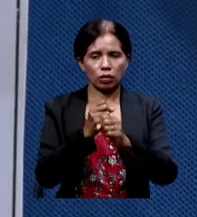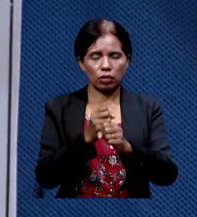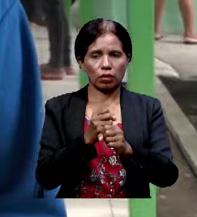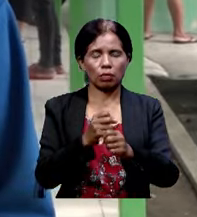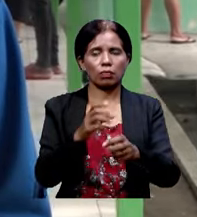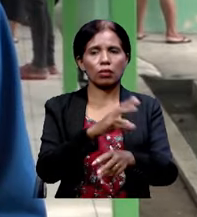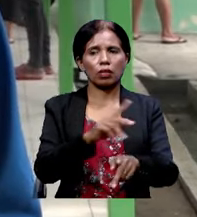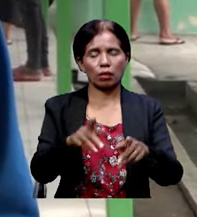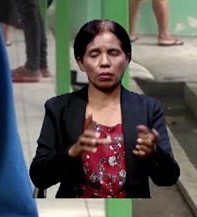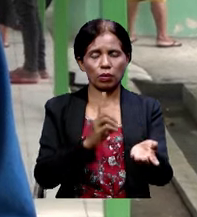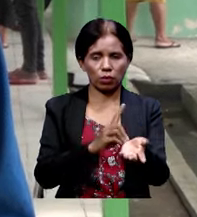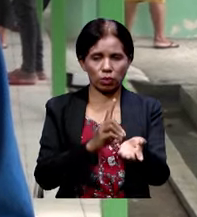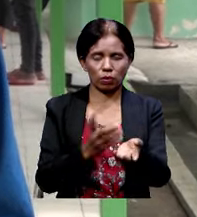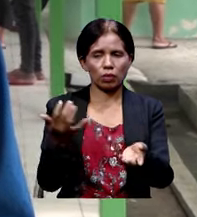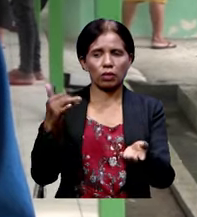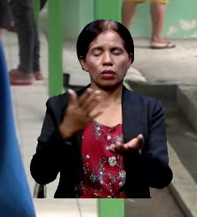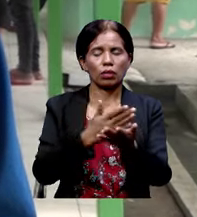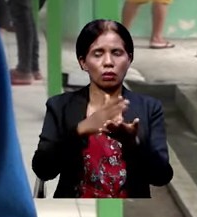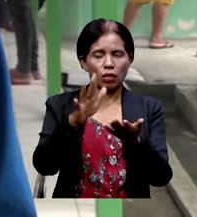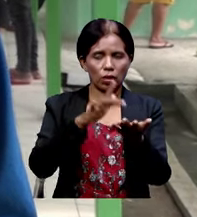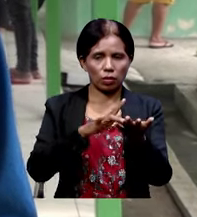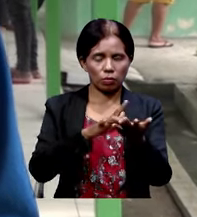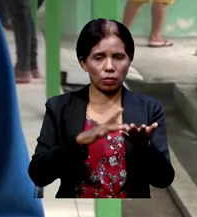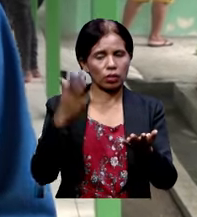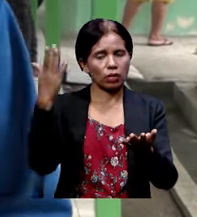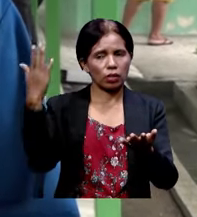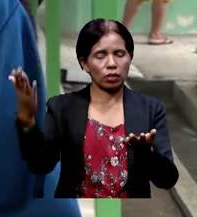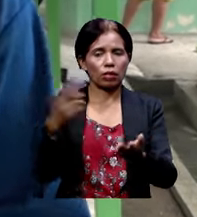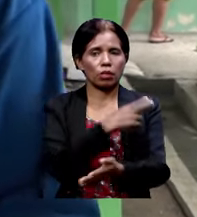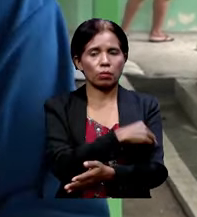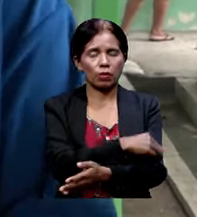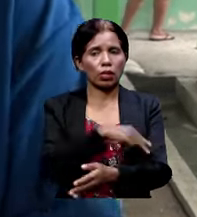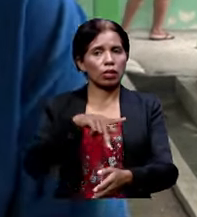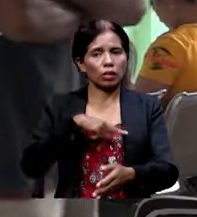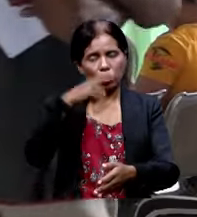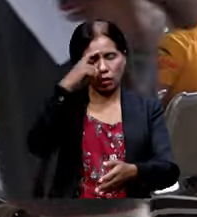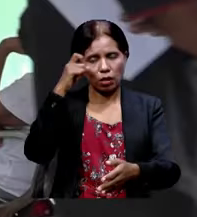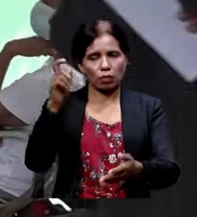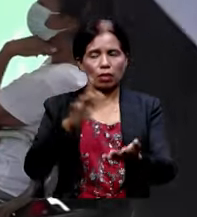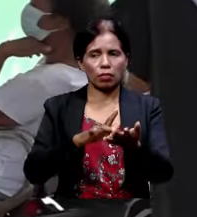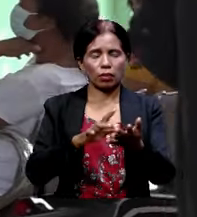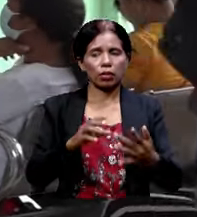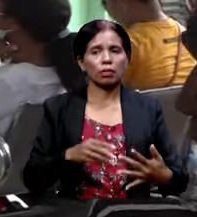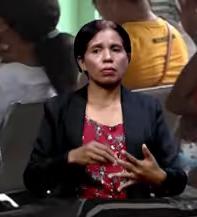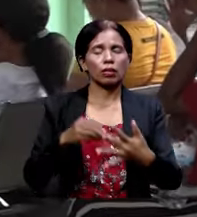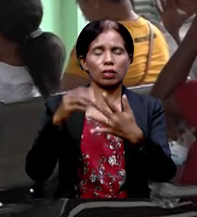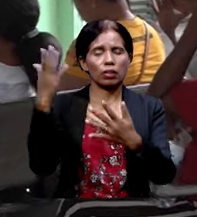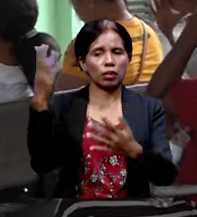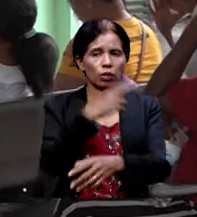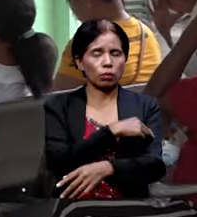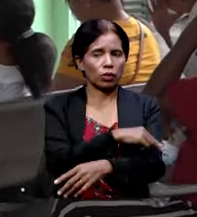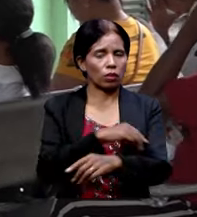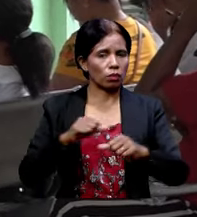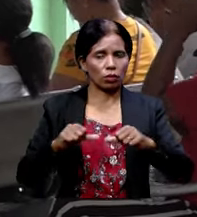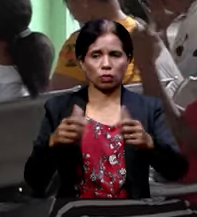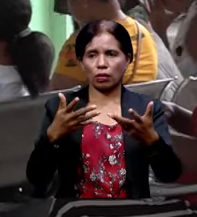usi pessoal saudi sira u di sosa ai moruk ia farmasia privado tamba stok ai moruk esensia i hospital refere continua mamo.